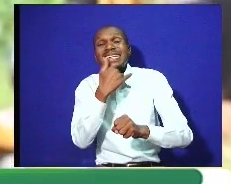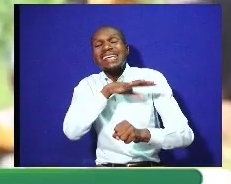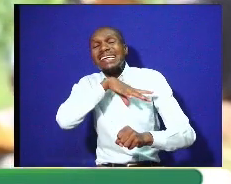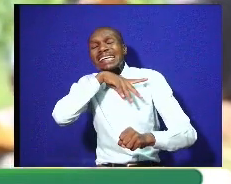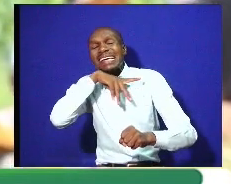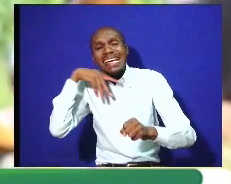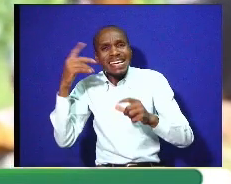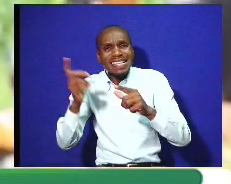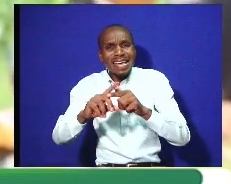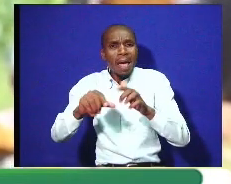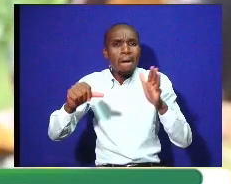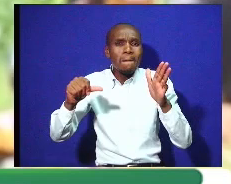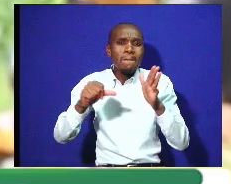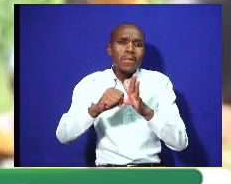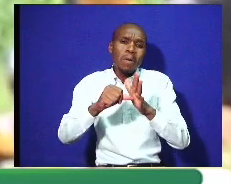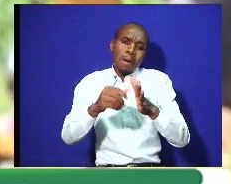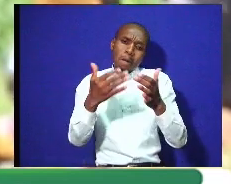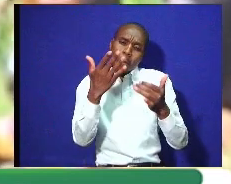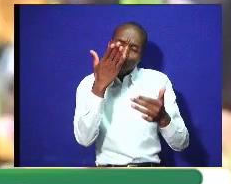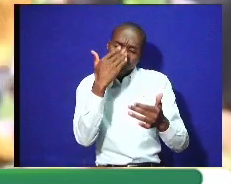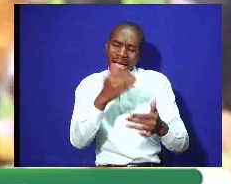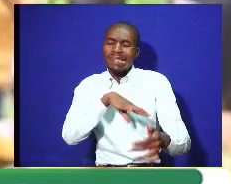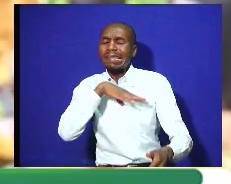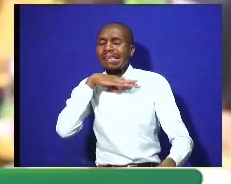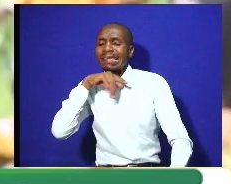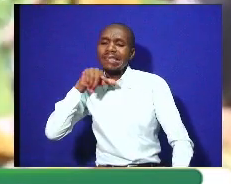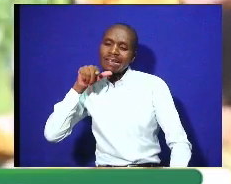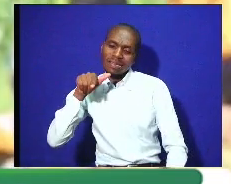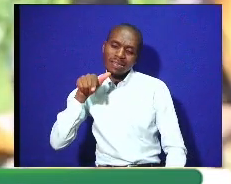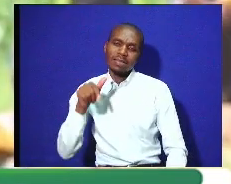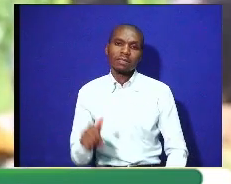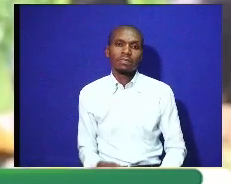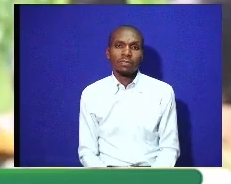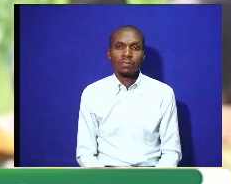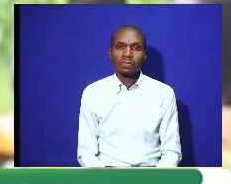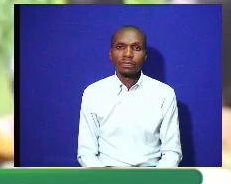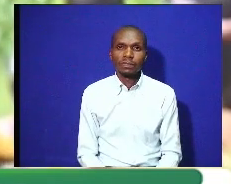bali kubuna na naseki kulipoteri ya Ndizi TV kuraiga sense moya